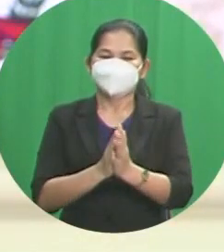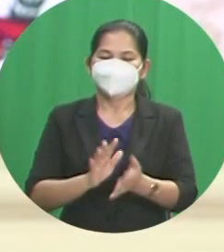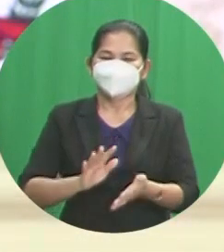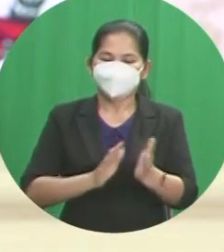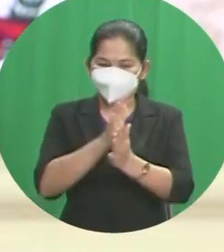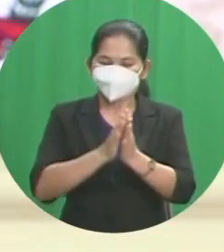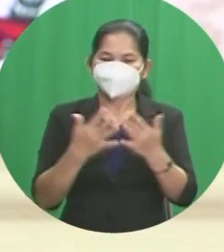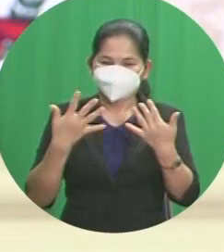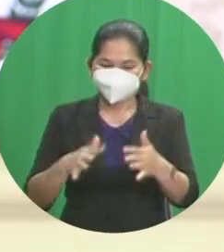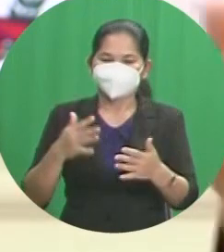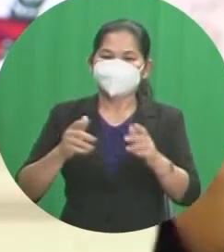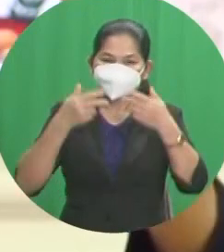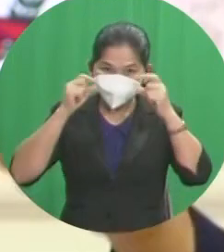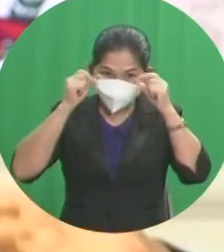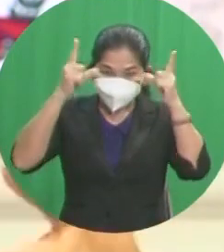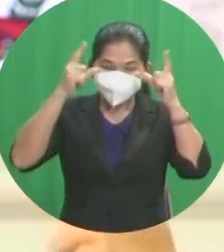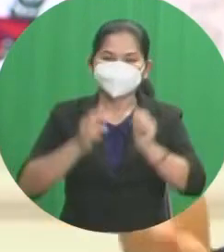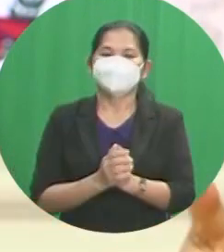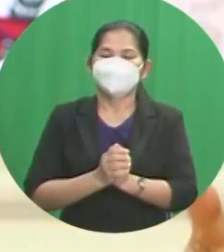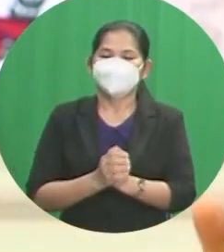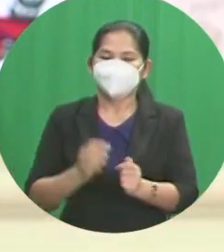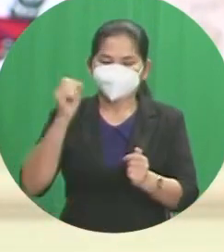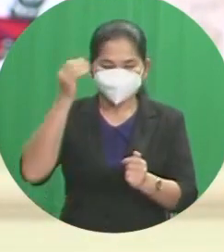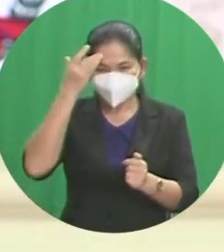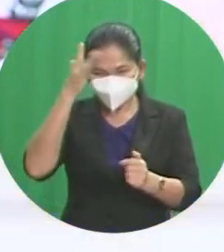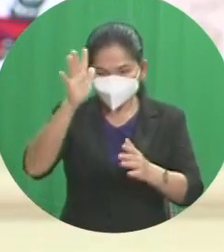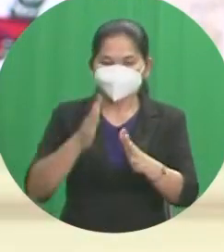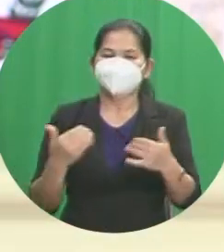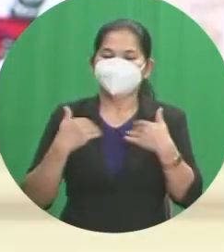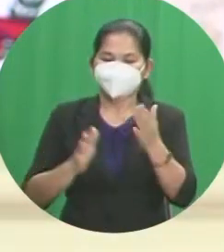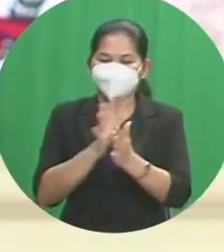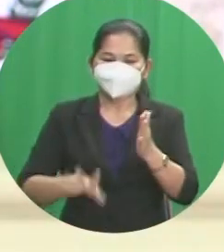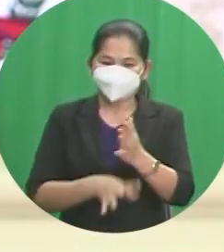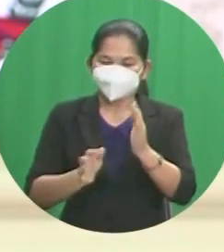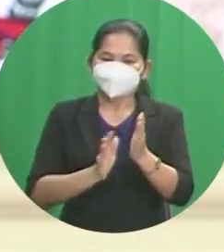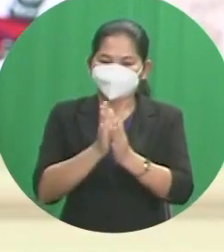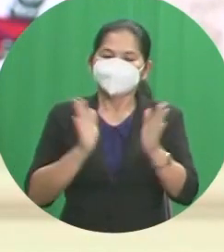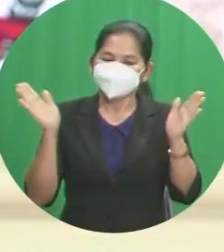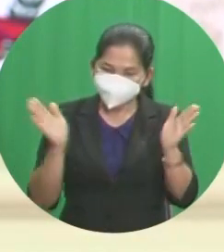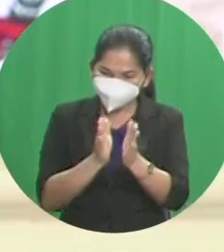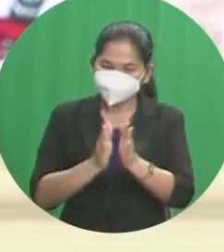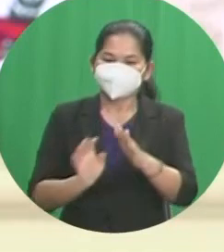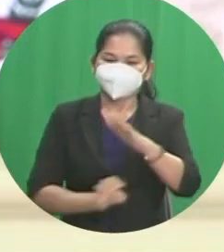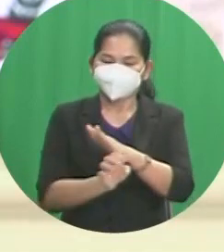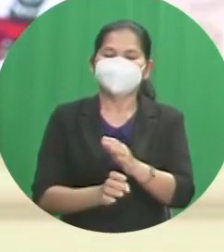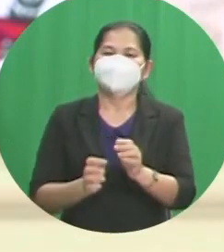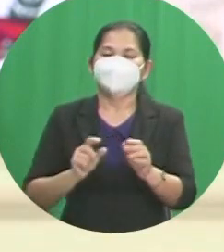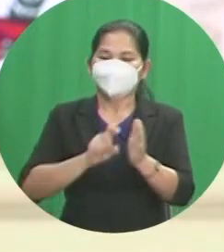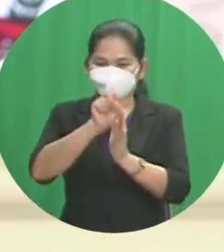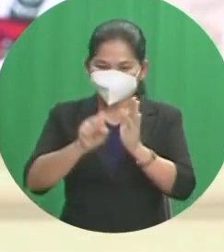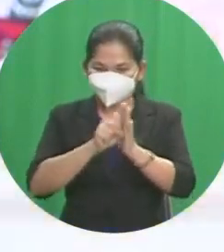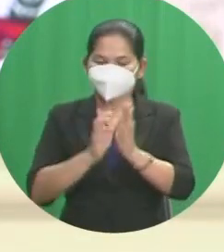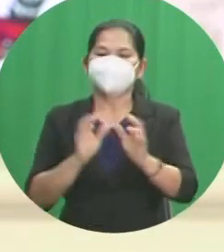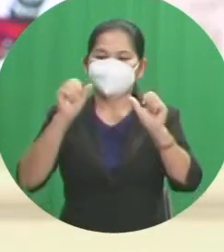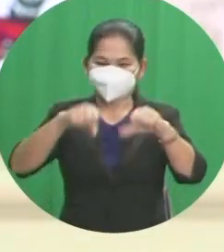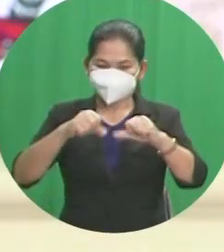ឋានមួយចំនួនបានបើកភ្នែកធំធំព្រោះត្បិតនឹកស្មានមិនដល់ថាកម្ពុជាជាប្រទេសតូចនិងធនធានមានកម្រិតអាចមាន